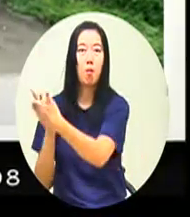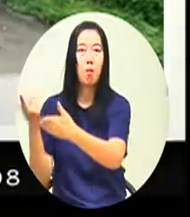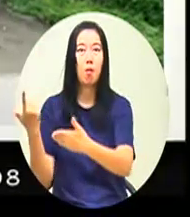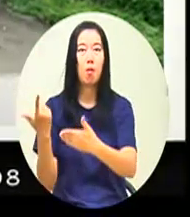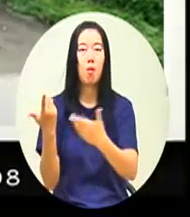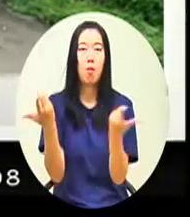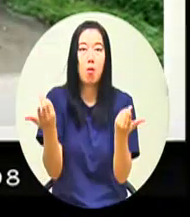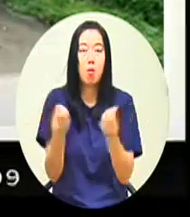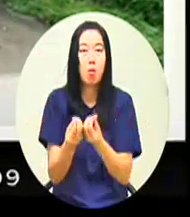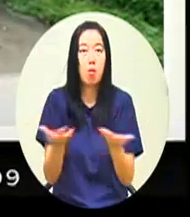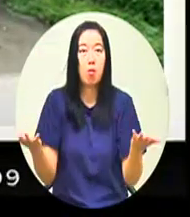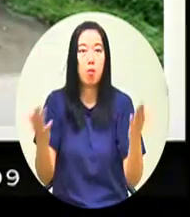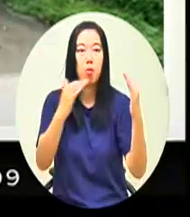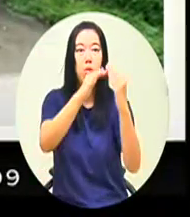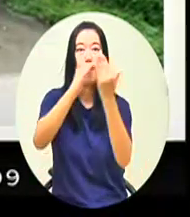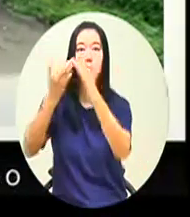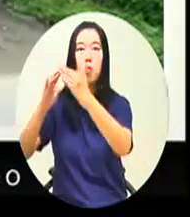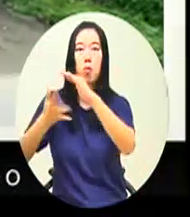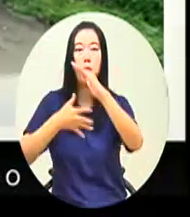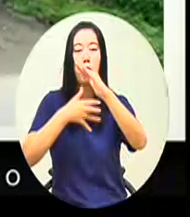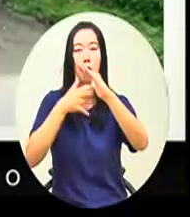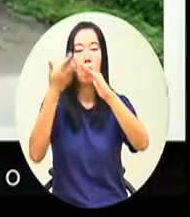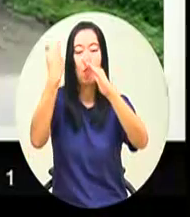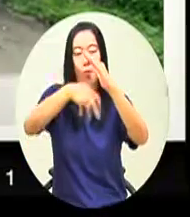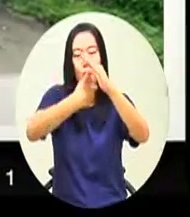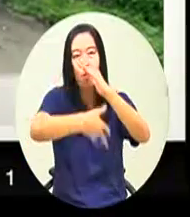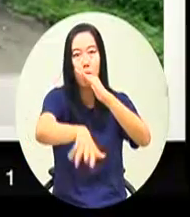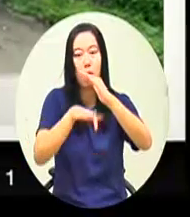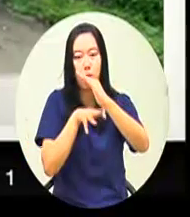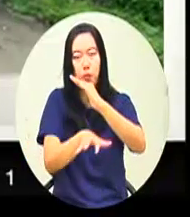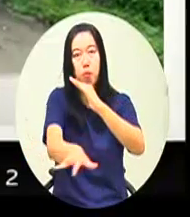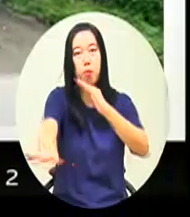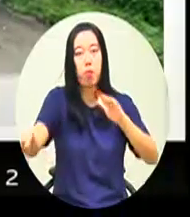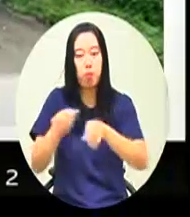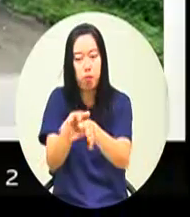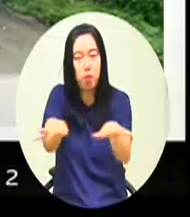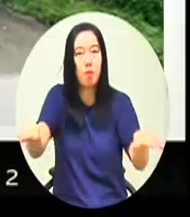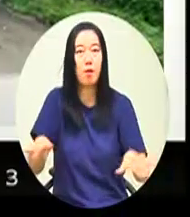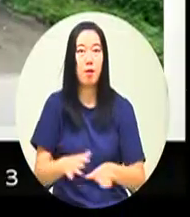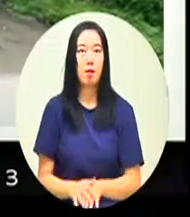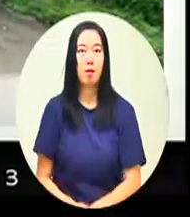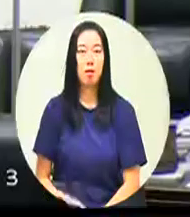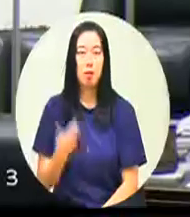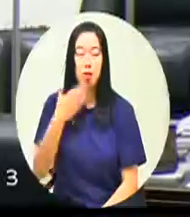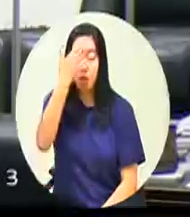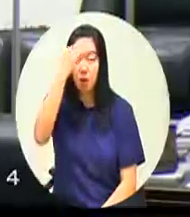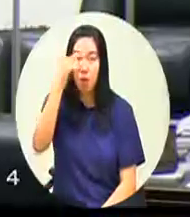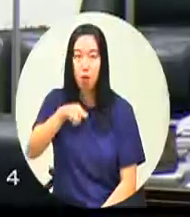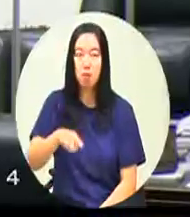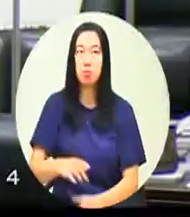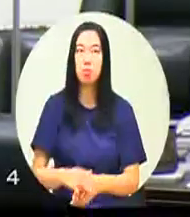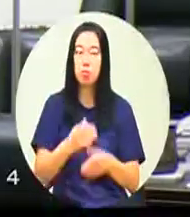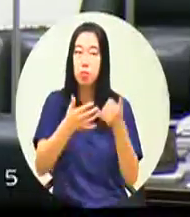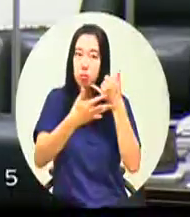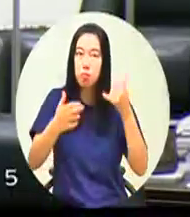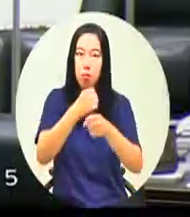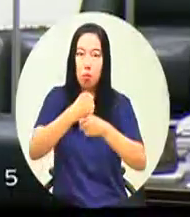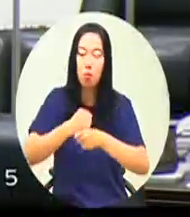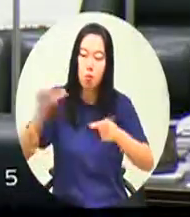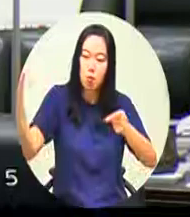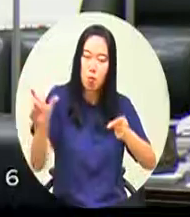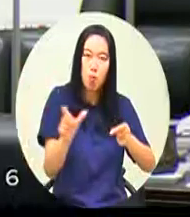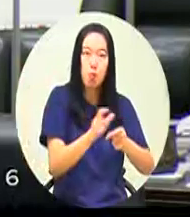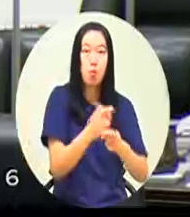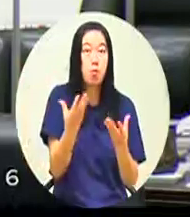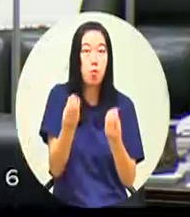去啊。好，我希望说这是海马又来，好在没有来，我希望说好，这个墙啊是把它